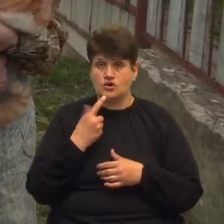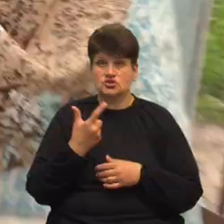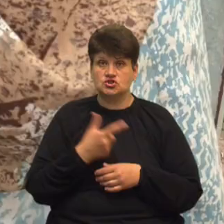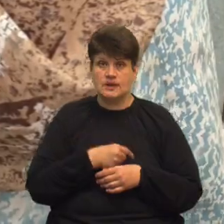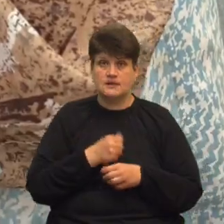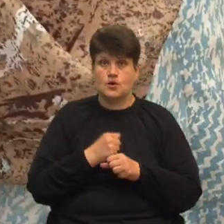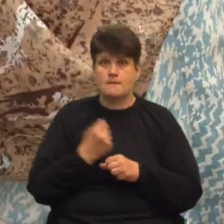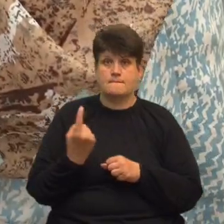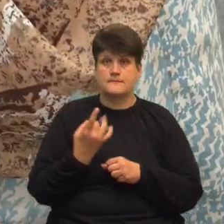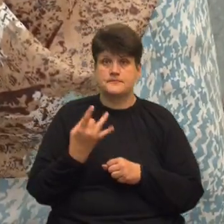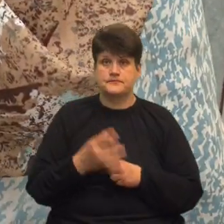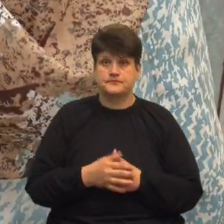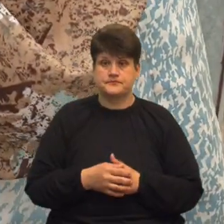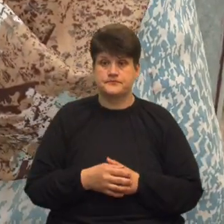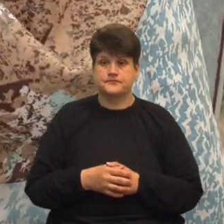вперше.